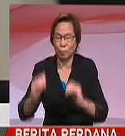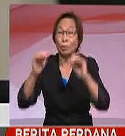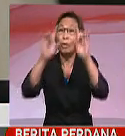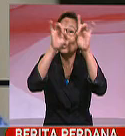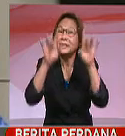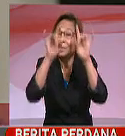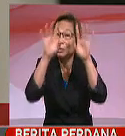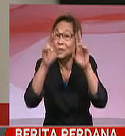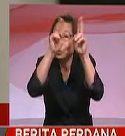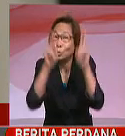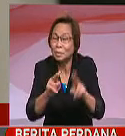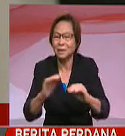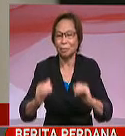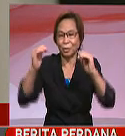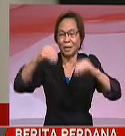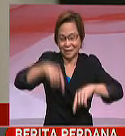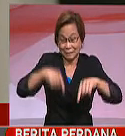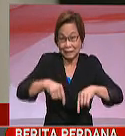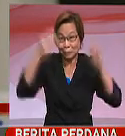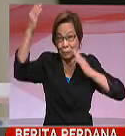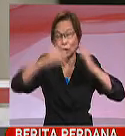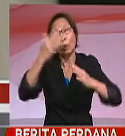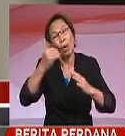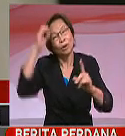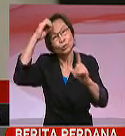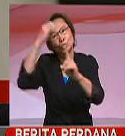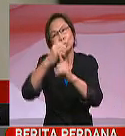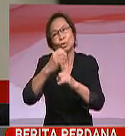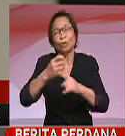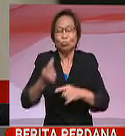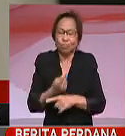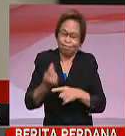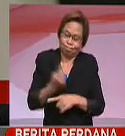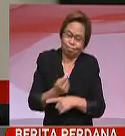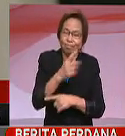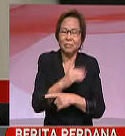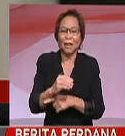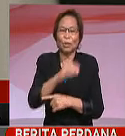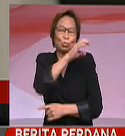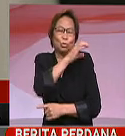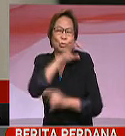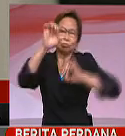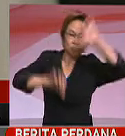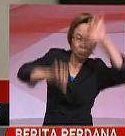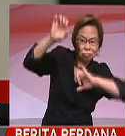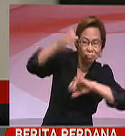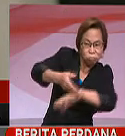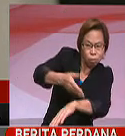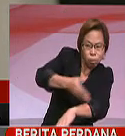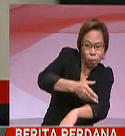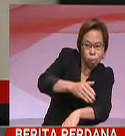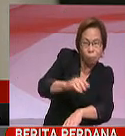tempatan. Ini adalah bagi tujuan pemanas badan dan juga untuk pihak jurulatih menilai